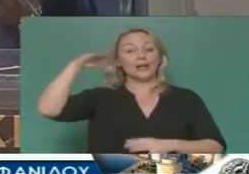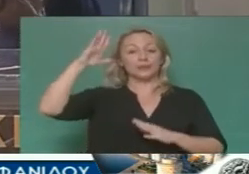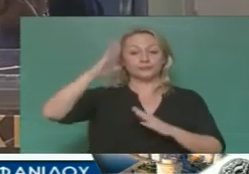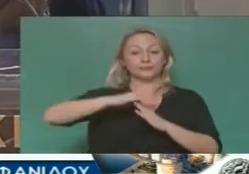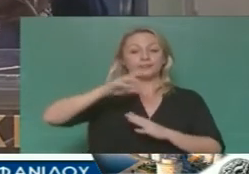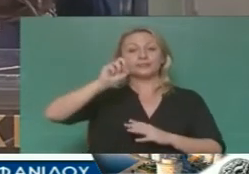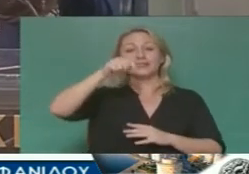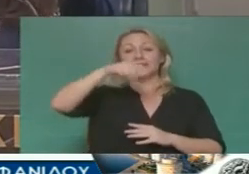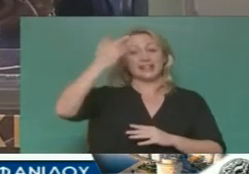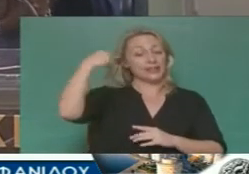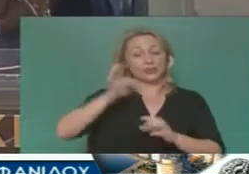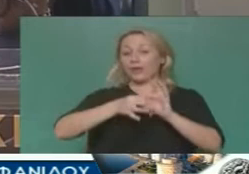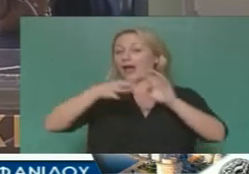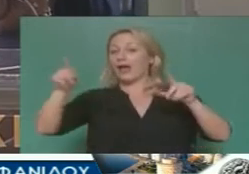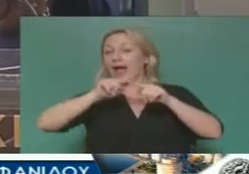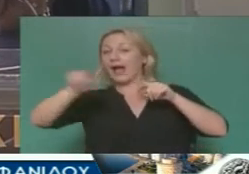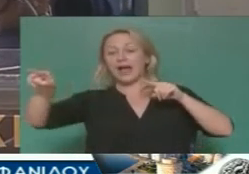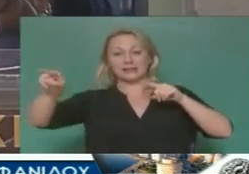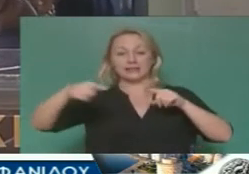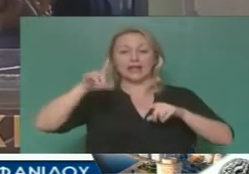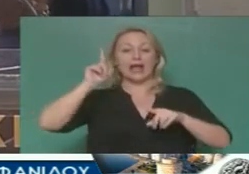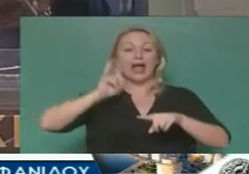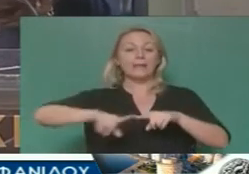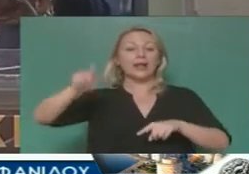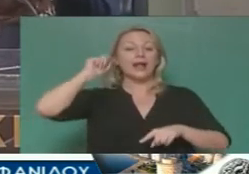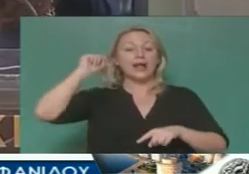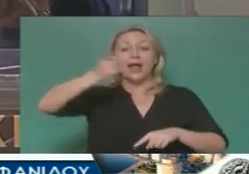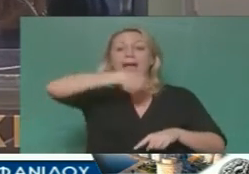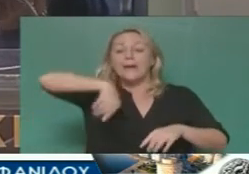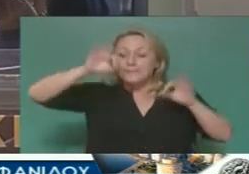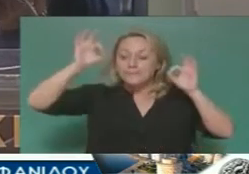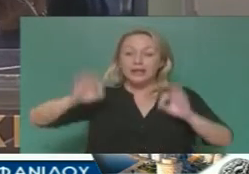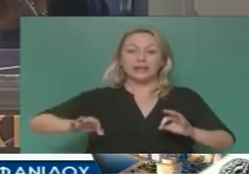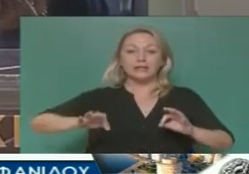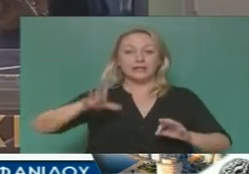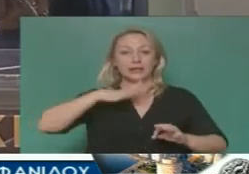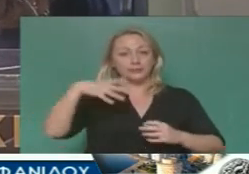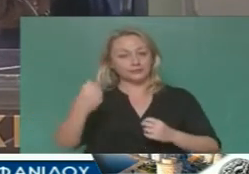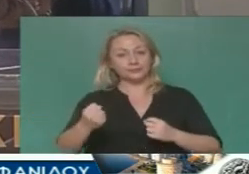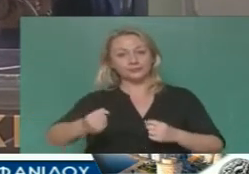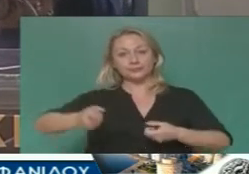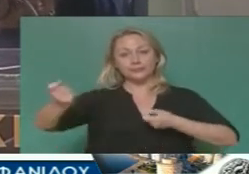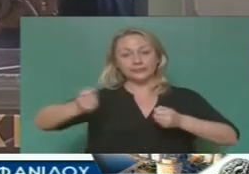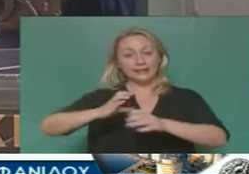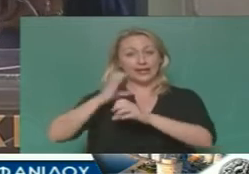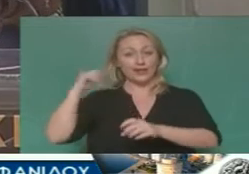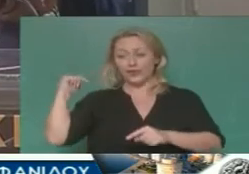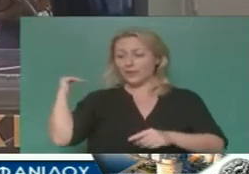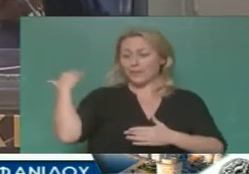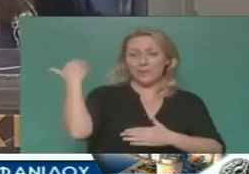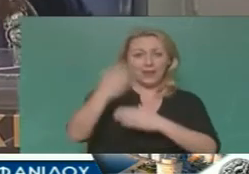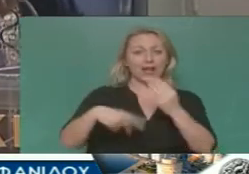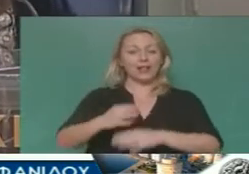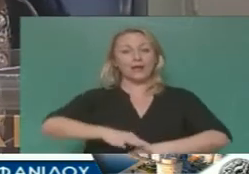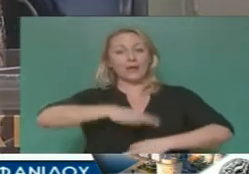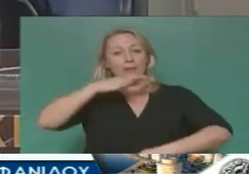Χρήστο Στεφανίδη, δεν είμαστε συγγενείς στην απλή συνωνυμία. Είμαστε εμείς, οι λεωφοριούχοι της πόλης που παρήχαμε στη Θεσσαλονίκη